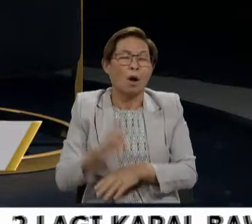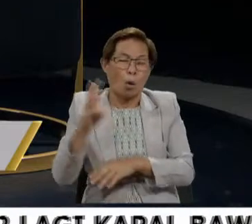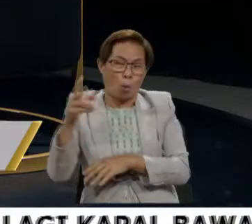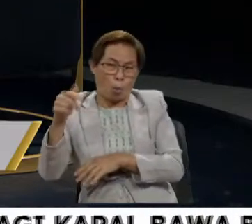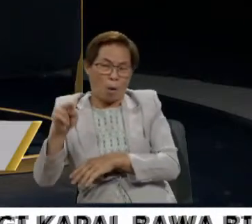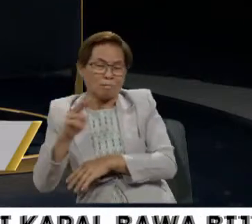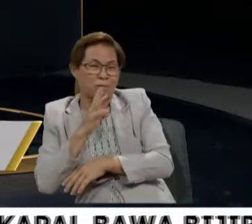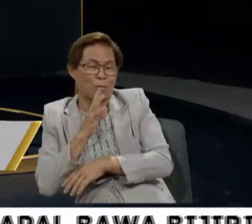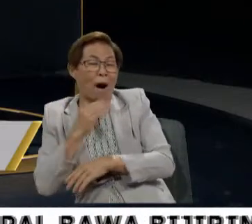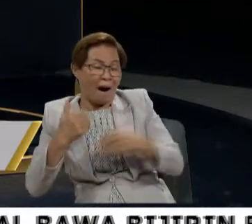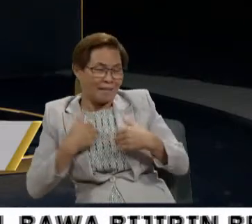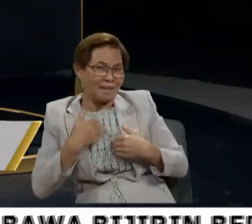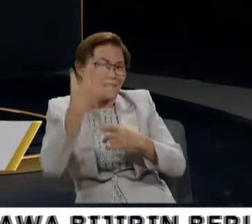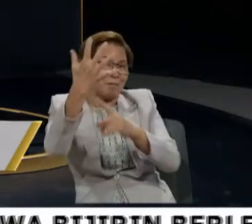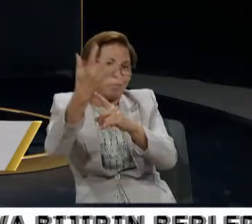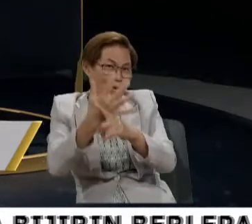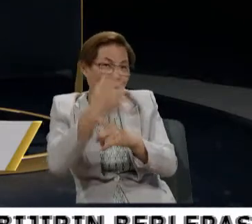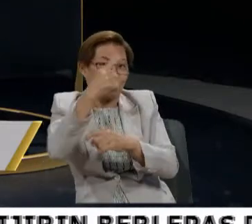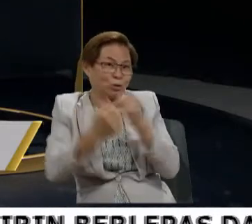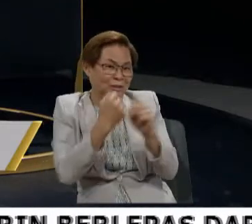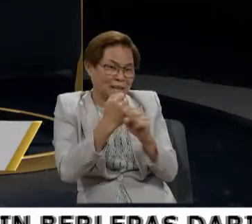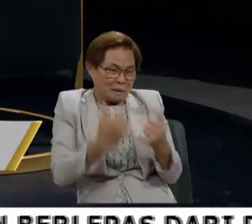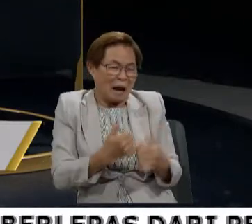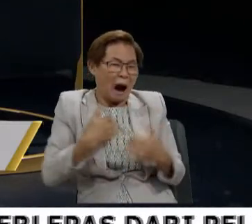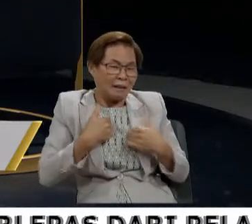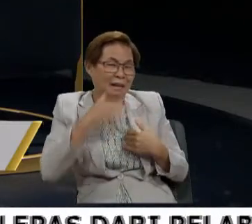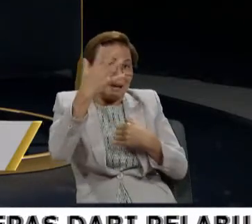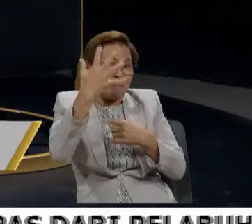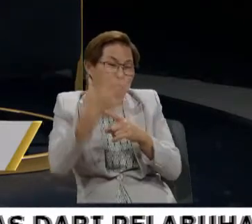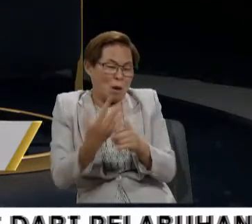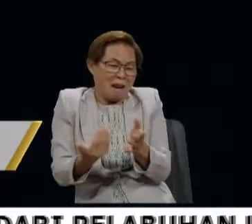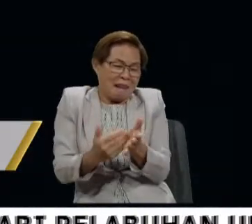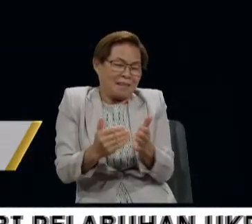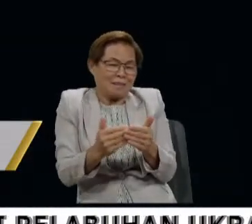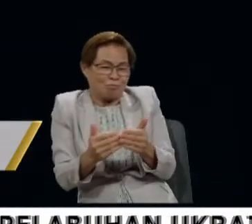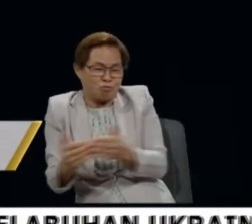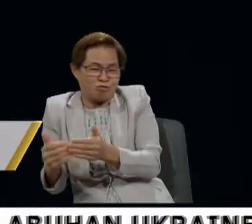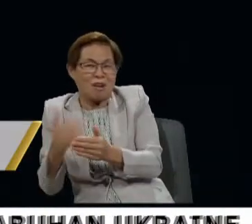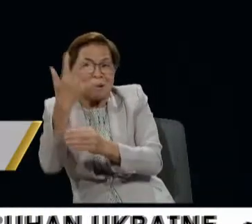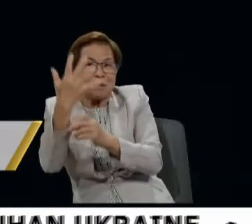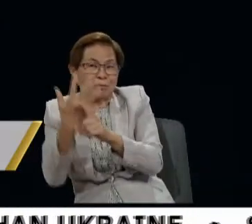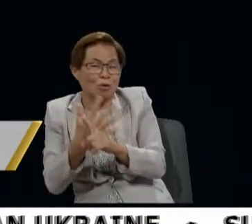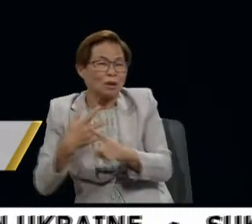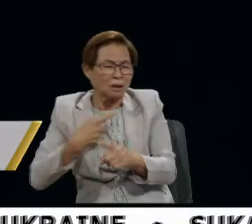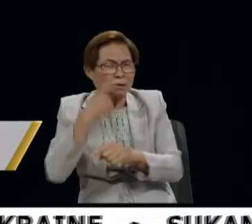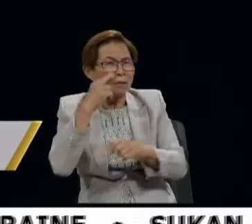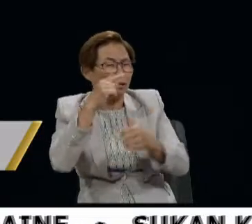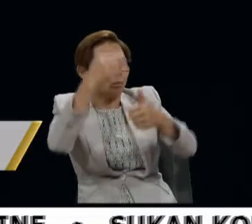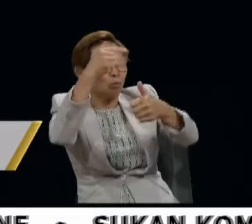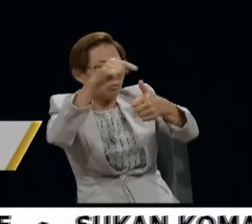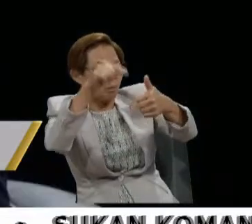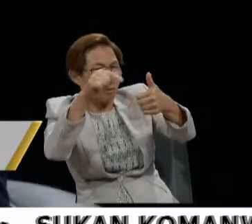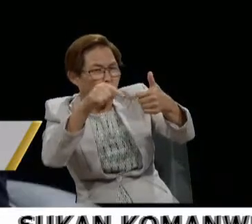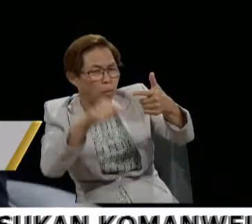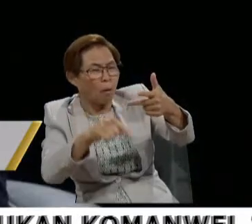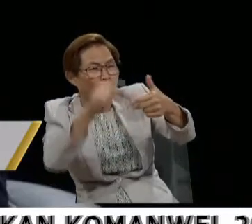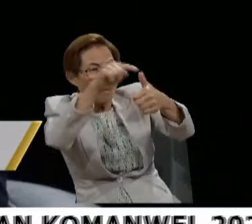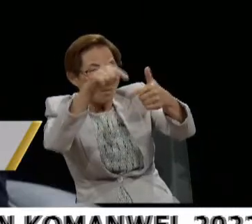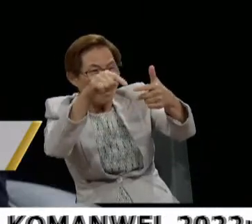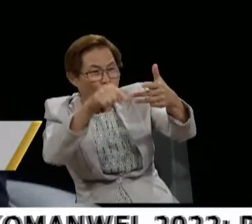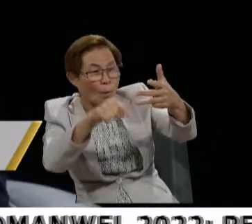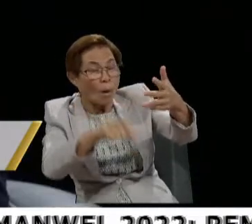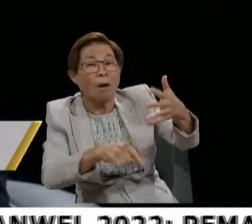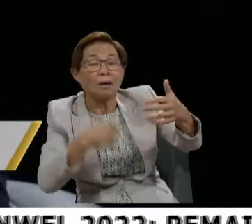masalah lagi 5 bulan untuk tahun ini kita juga dapat melihat ada beapa langkah yang a masih lagi